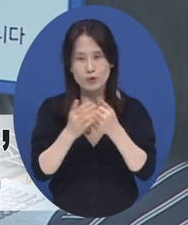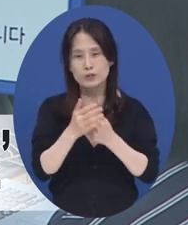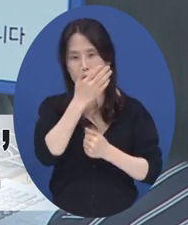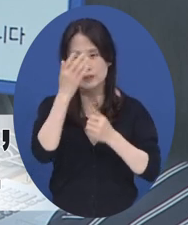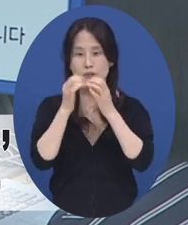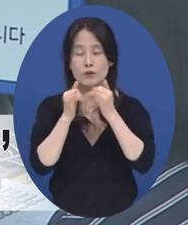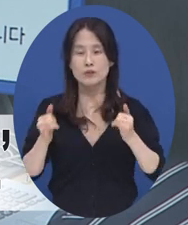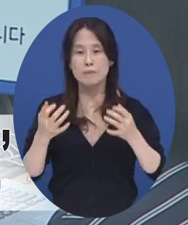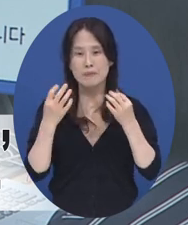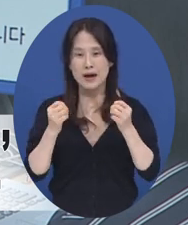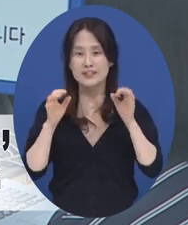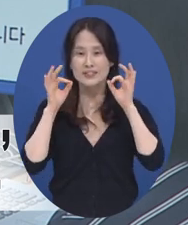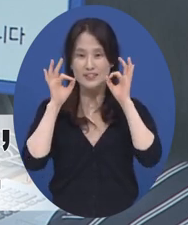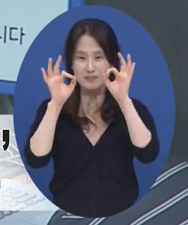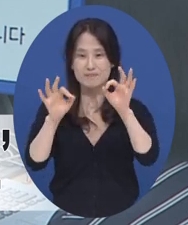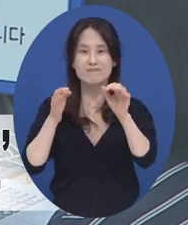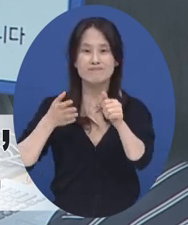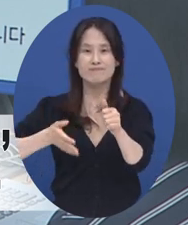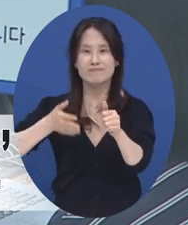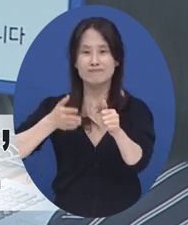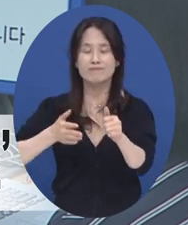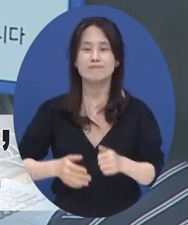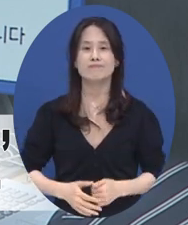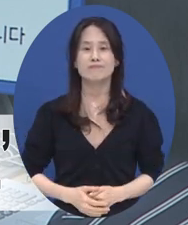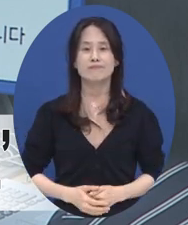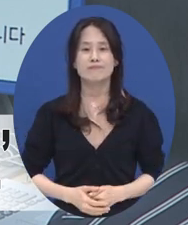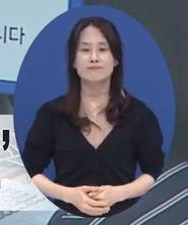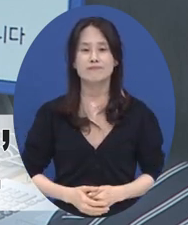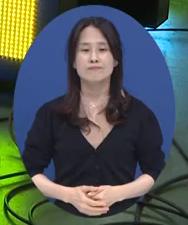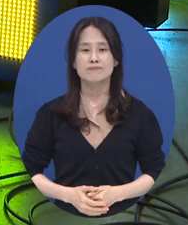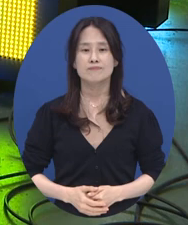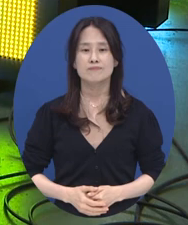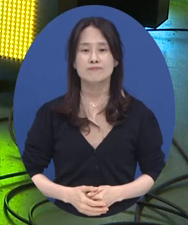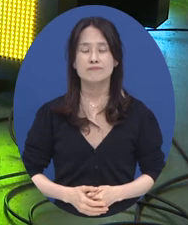이번 소식 눈여겨보시죠. 최지영 기자가 보도합니다.